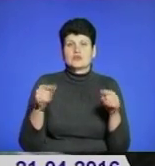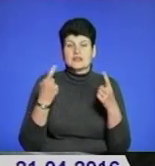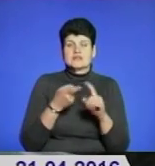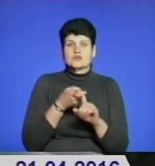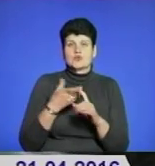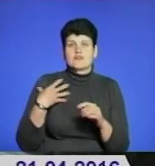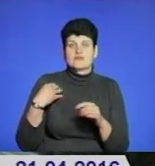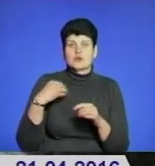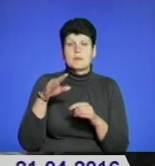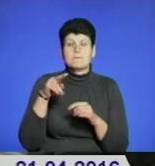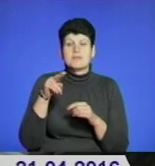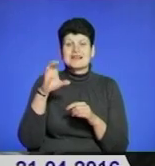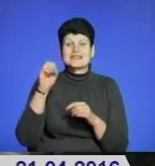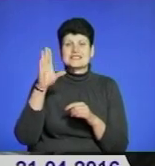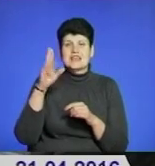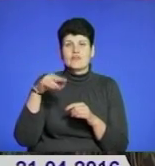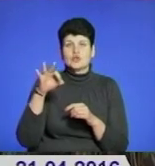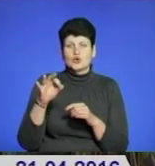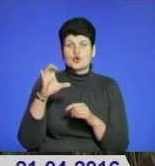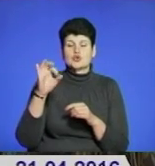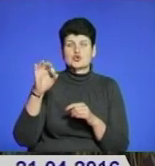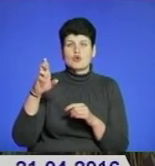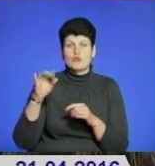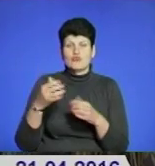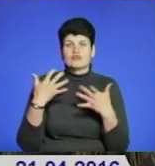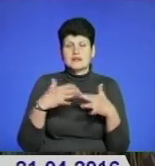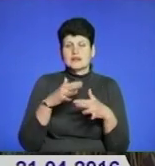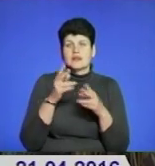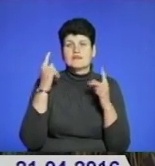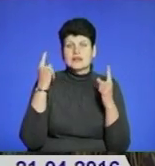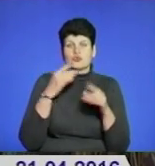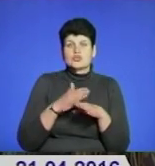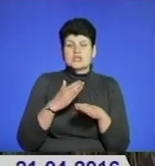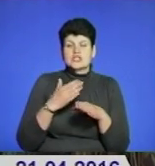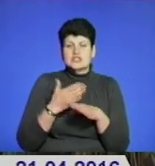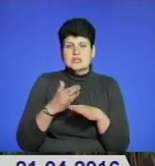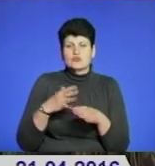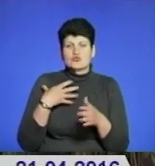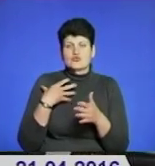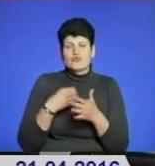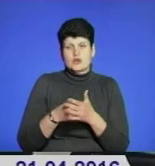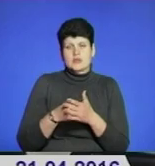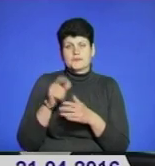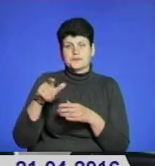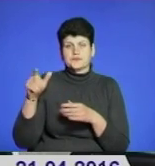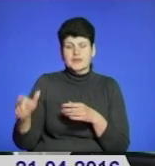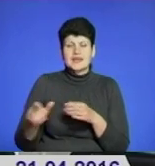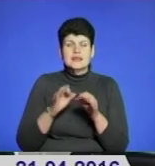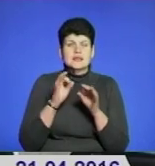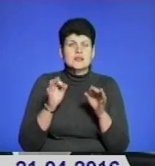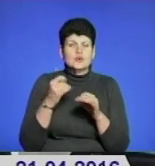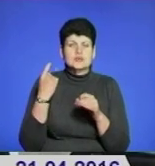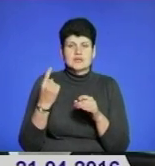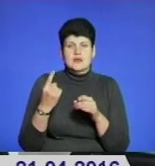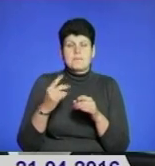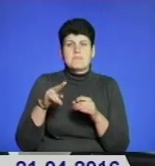Львівського псевдособору вона втратила значну частину своїх парафіян, які сьогодні залишаються у православ'ї. І жодна православна